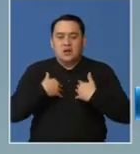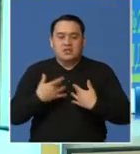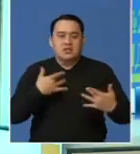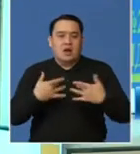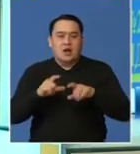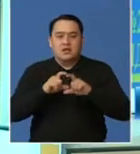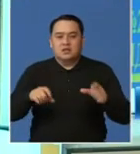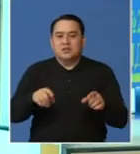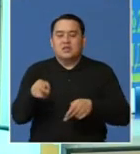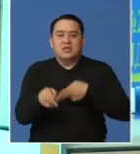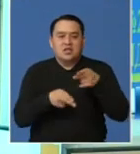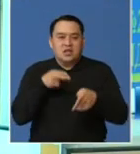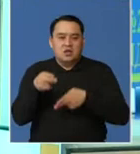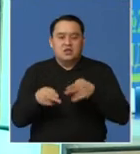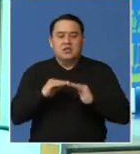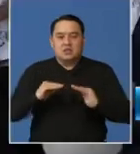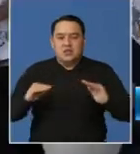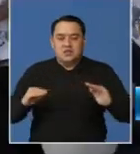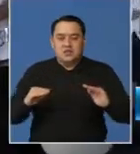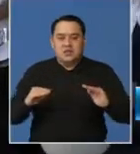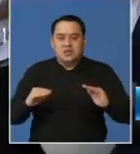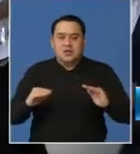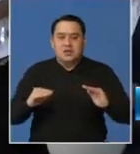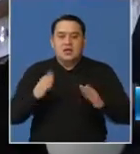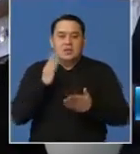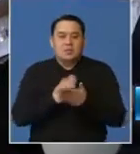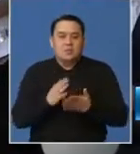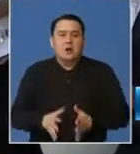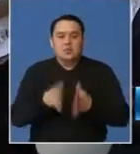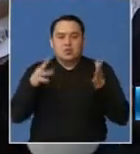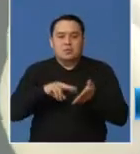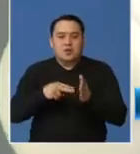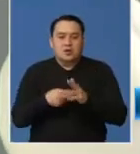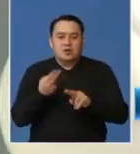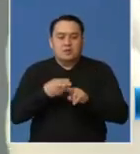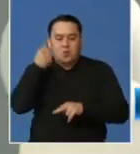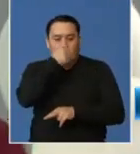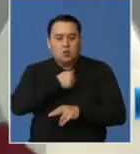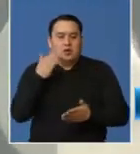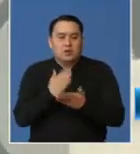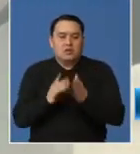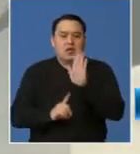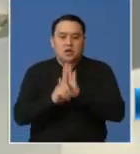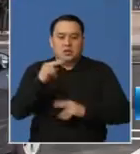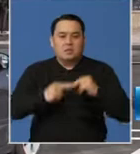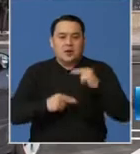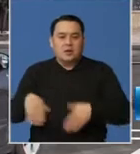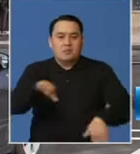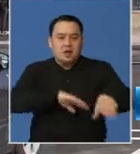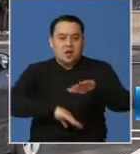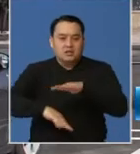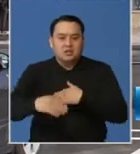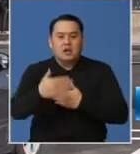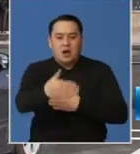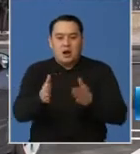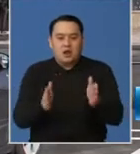центр неонатальной хирургии при областной детской больнице. Не менее амбициозные планы на нынешний год. Начнется строительство плавательного бассейна